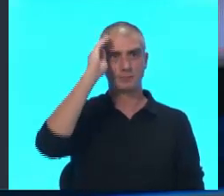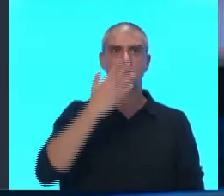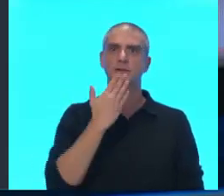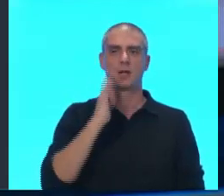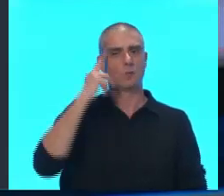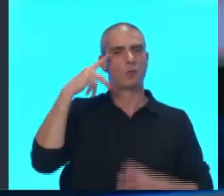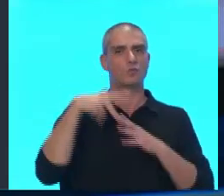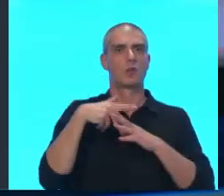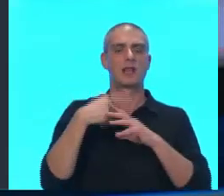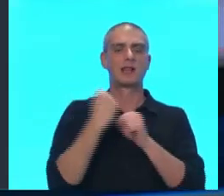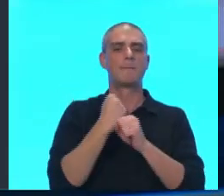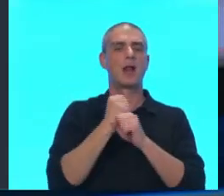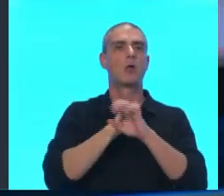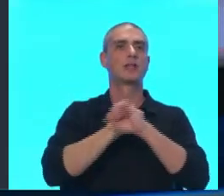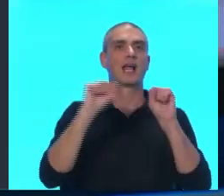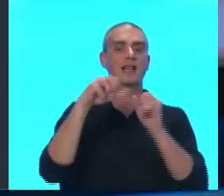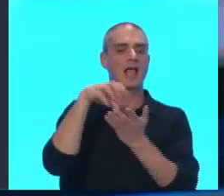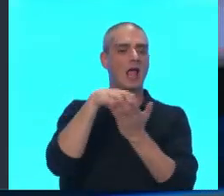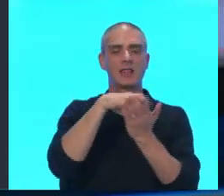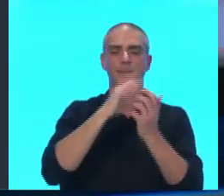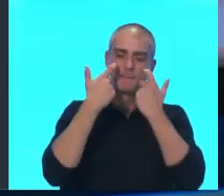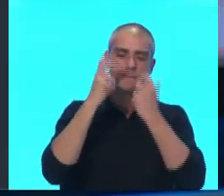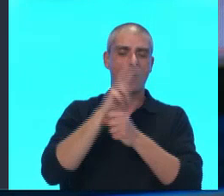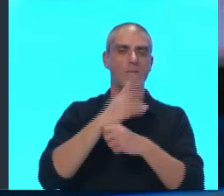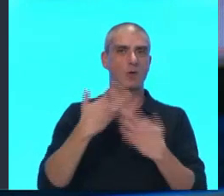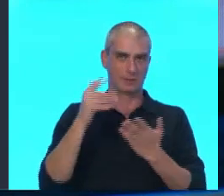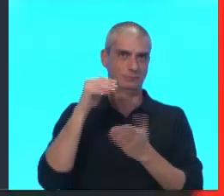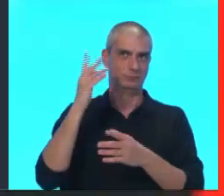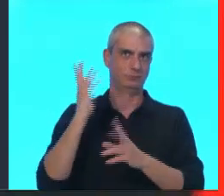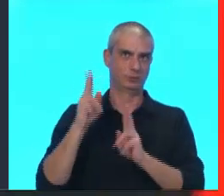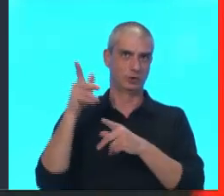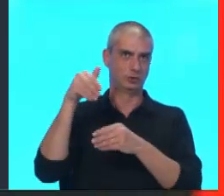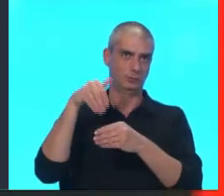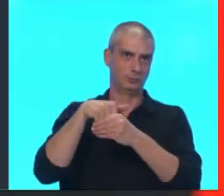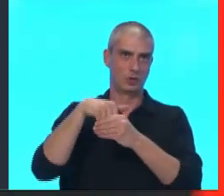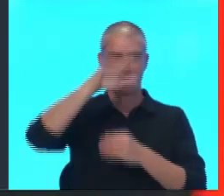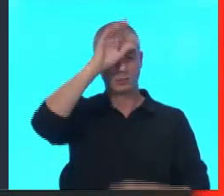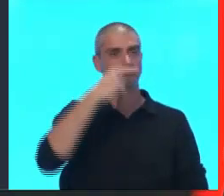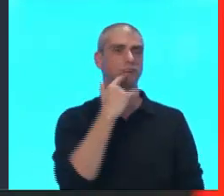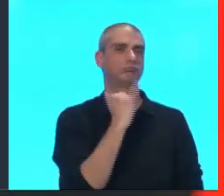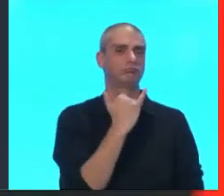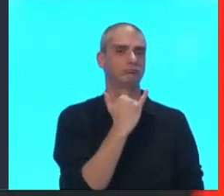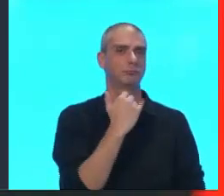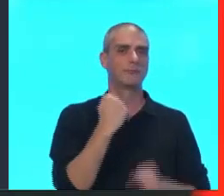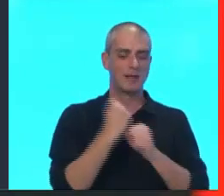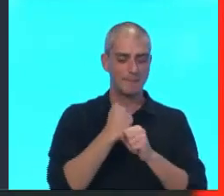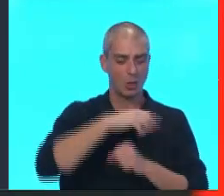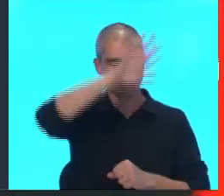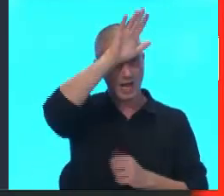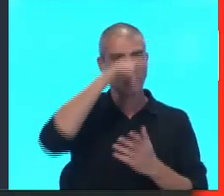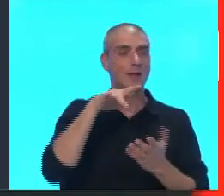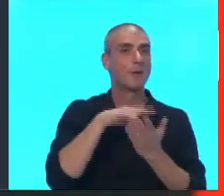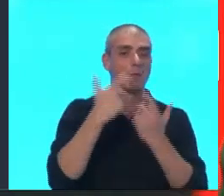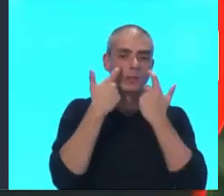מוטרדים מפעילות גרעינית באתרים לא מפוקחים שמתקיימת באיראן. נכון, מפעילות איראנית באתרים לא